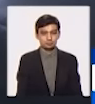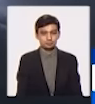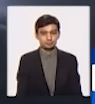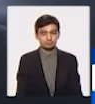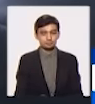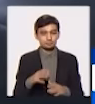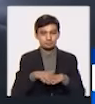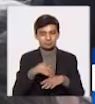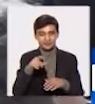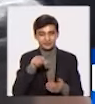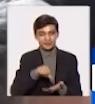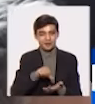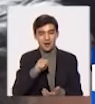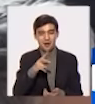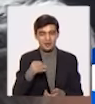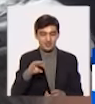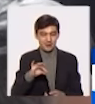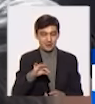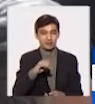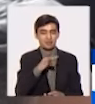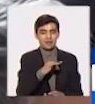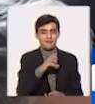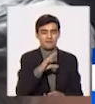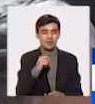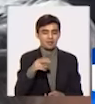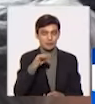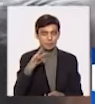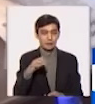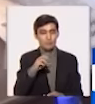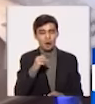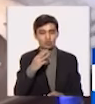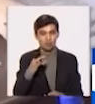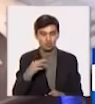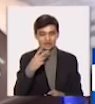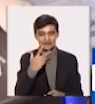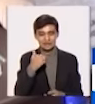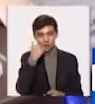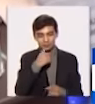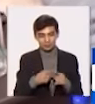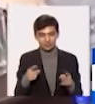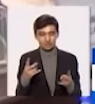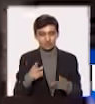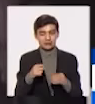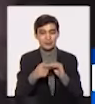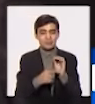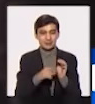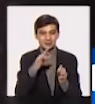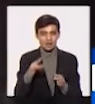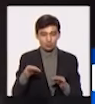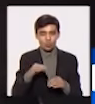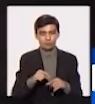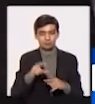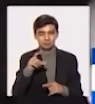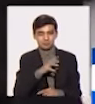Қоғам белсендісі Әлия Садырбаева Владимир Башконы 3 жылдың ішінде халыққа көрсетілген әлеуметтік көмек 17 есе өскен, тек осы үшін